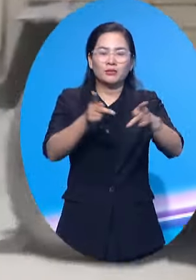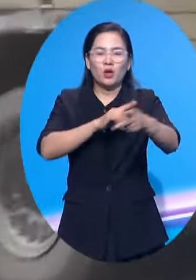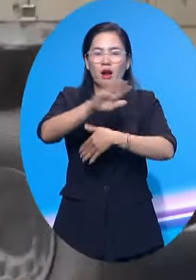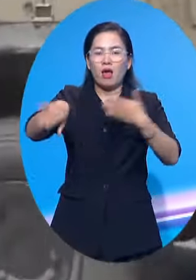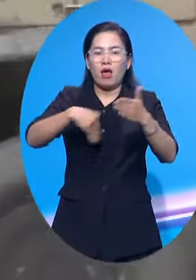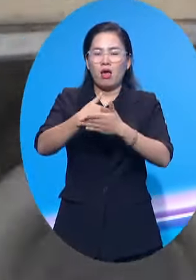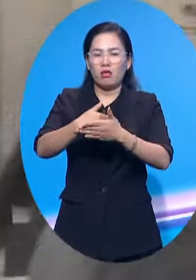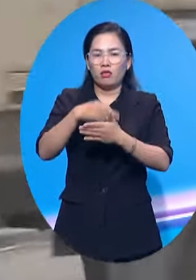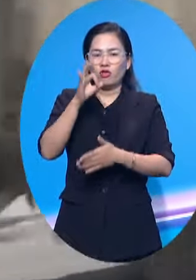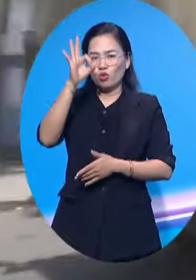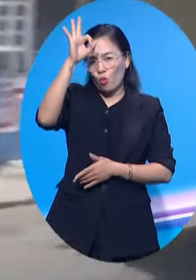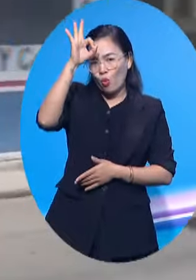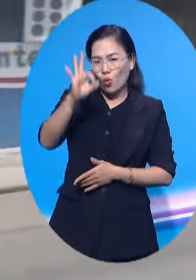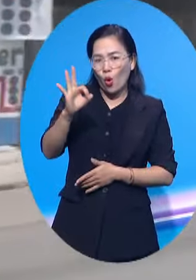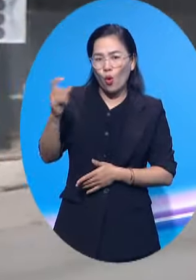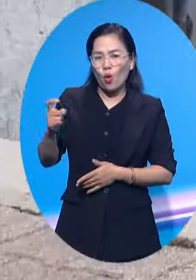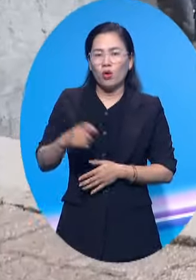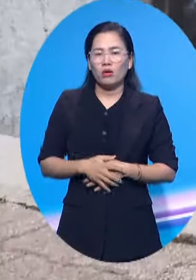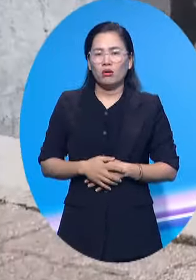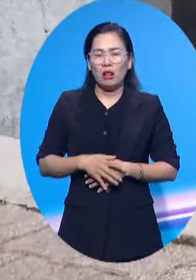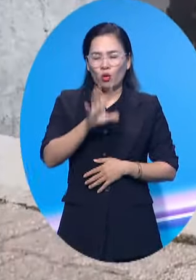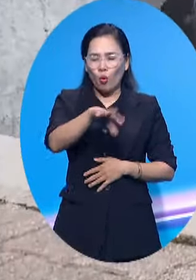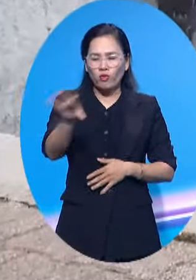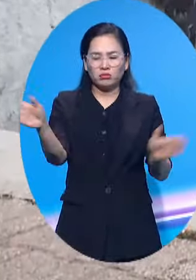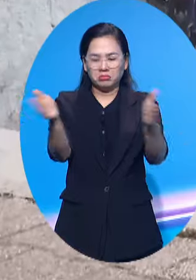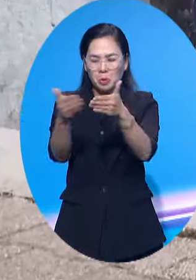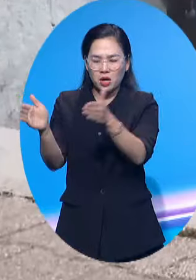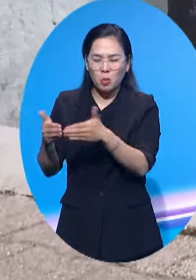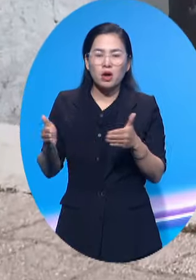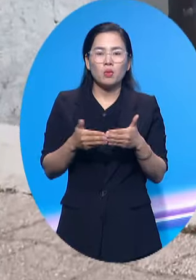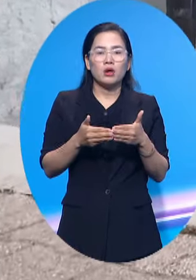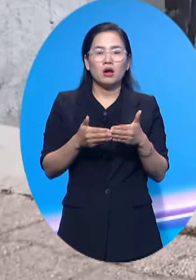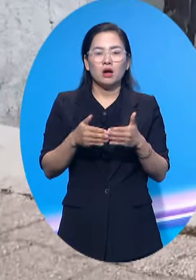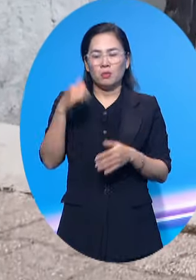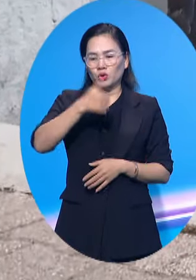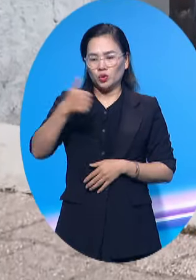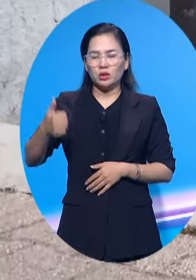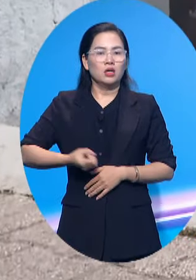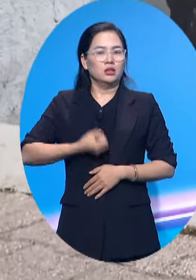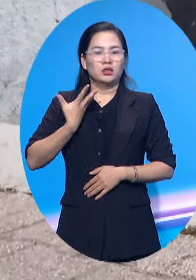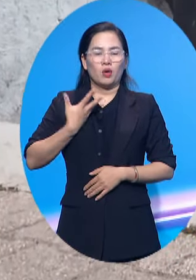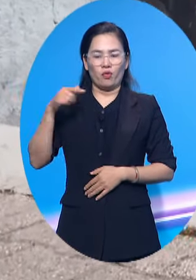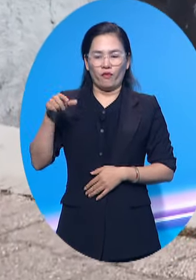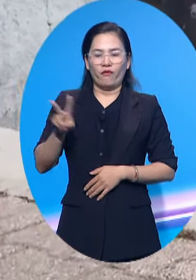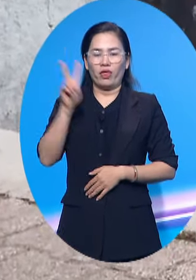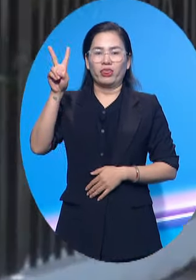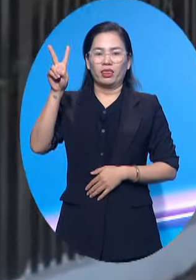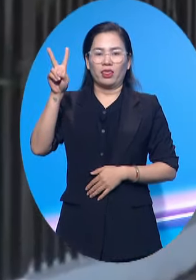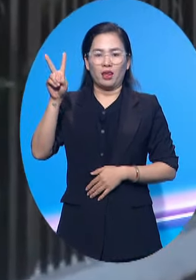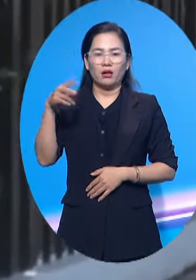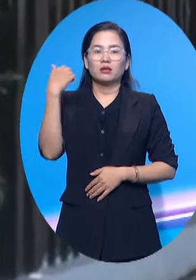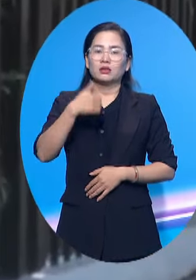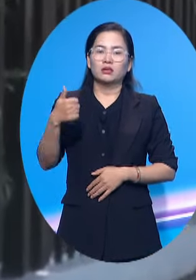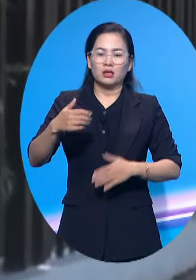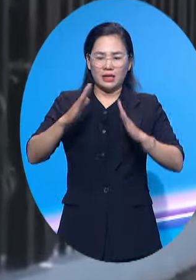đô. Các cửa hàng và chợ trong khu vực đã đóng cửa hơn một tháng nay, nhưng một số người vẫn sống trong khu vực lân cận, bao gồm cả những